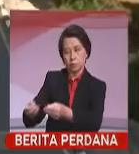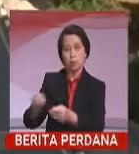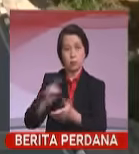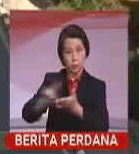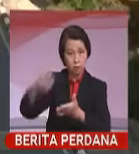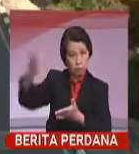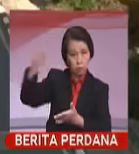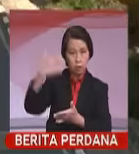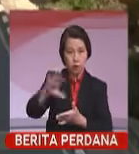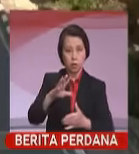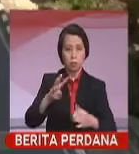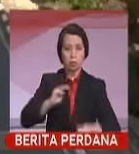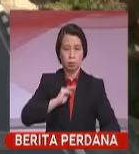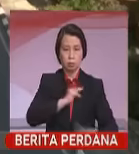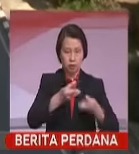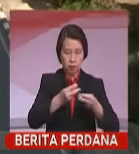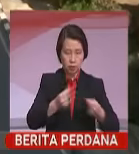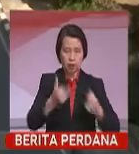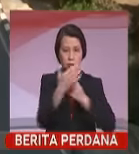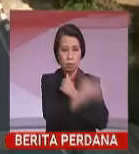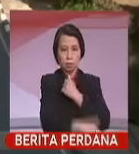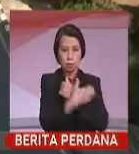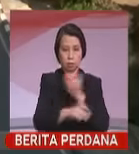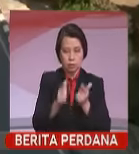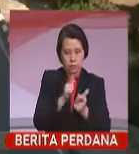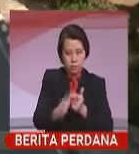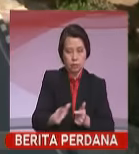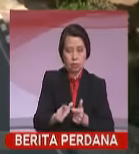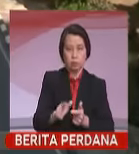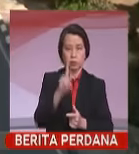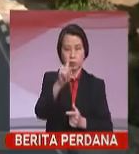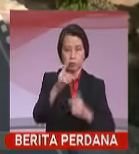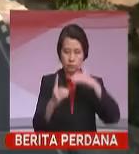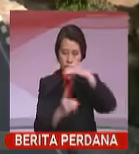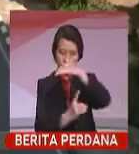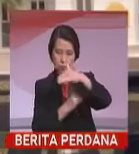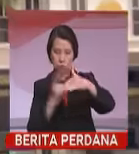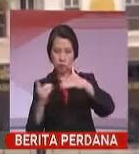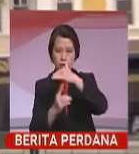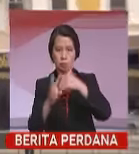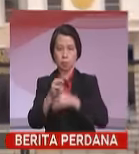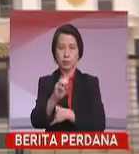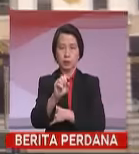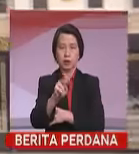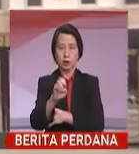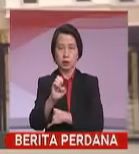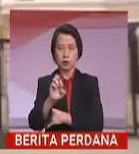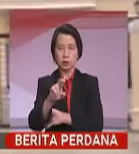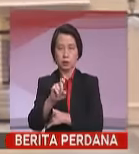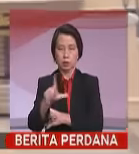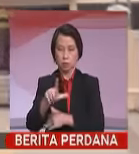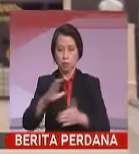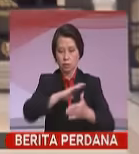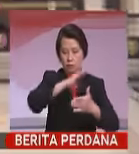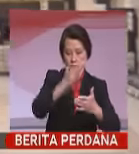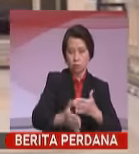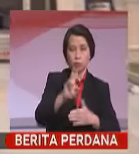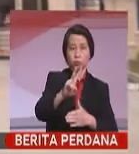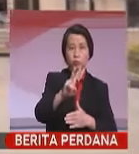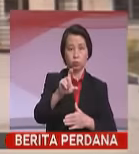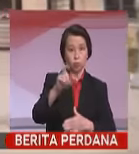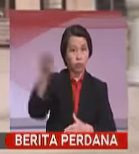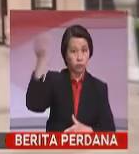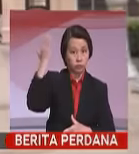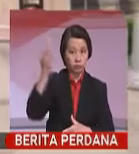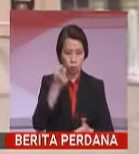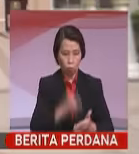lepas selepas Majlis Tanah Negara meluluskan satu rangka dasar mineral negara yang dimuktamadkan dua bulan lalu. Mineral